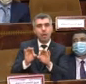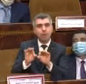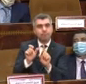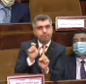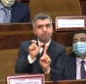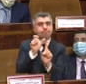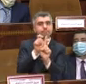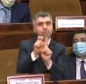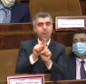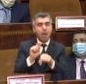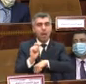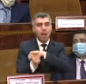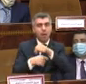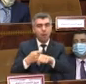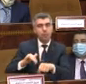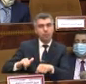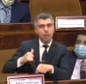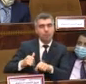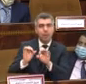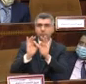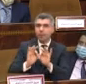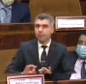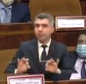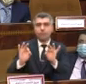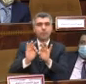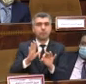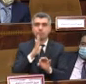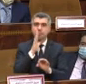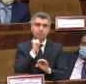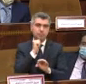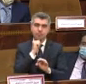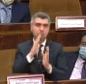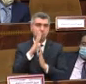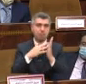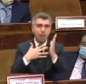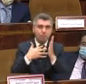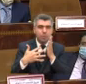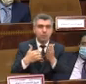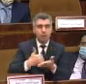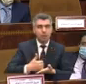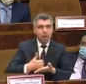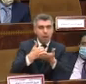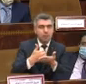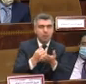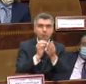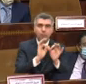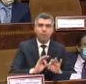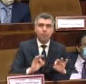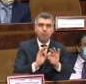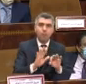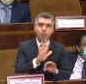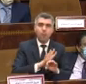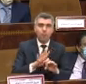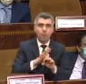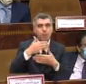القروي ودعمهم من خلال مخططات وبرامج تمكنهم من تحقيق طموحاتهم المشروعه